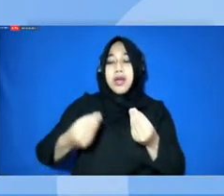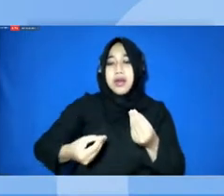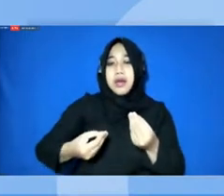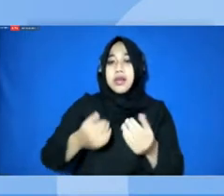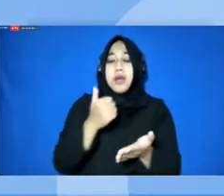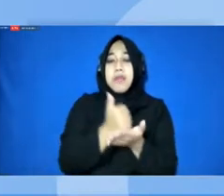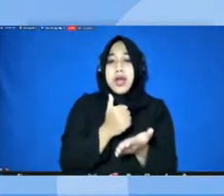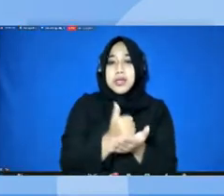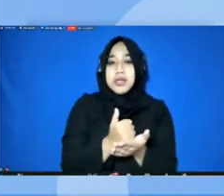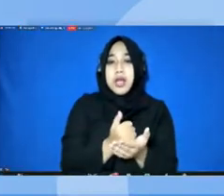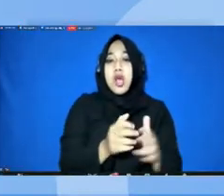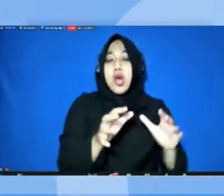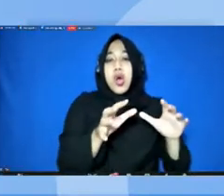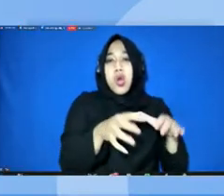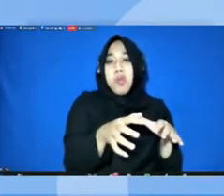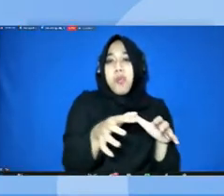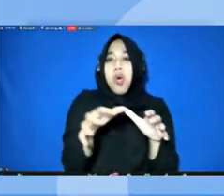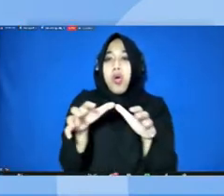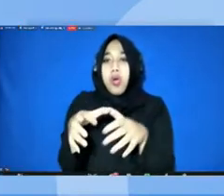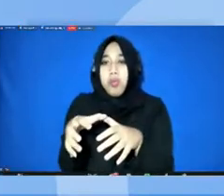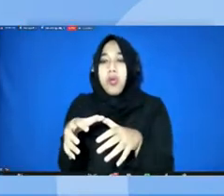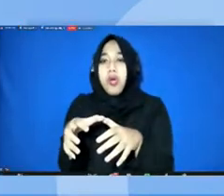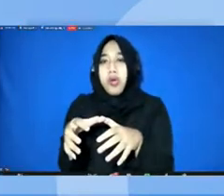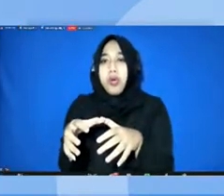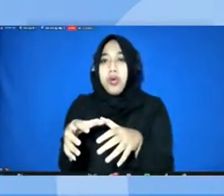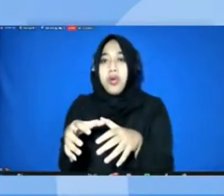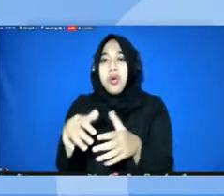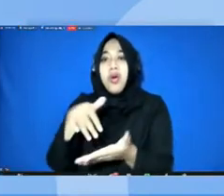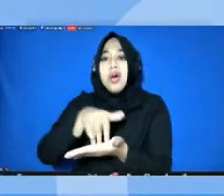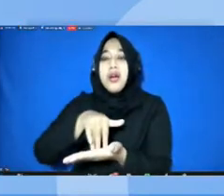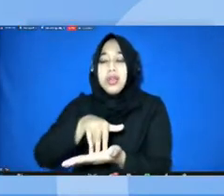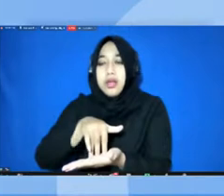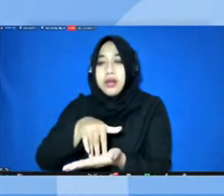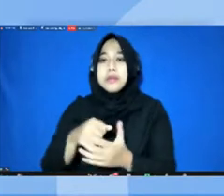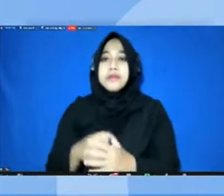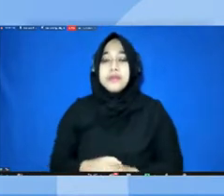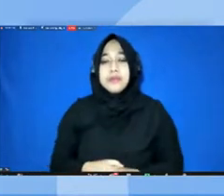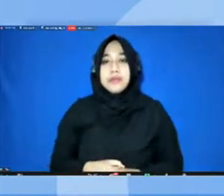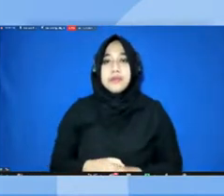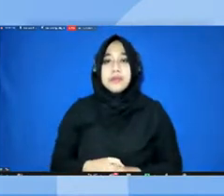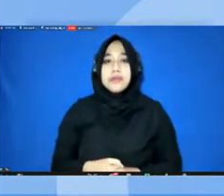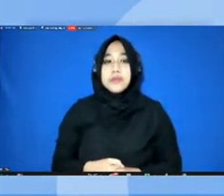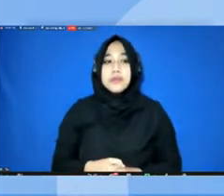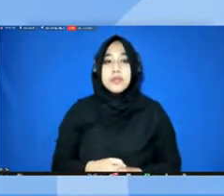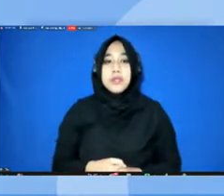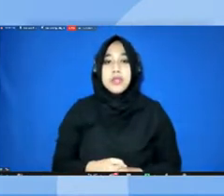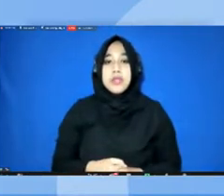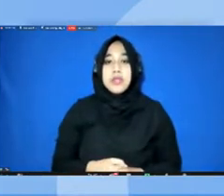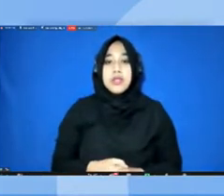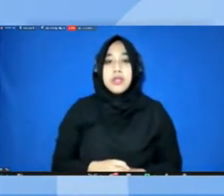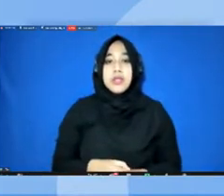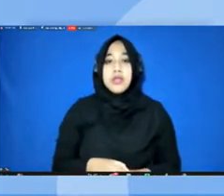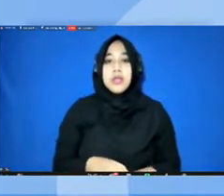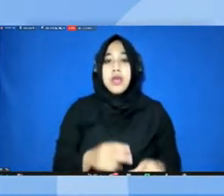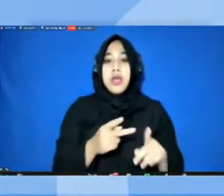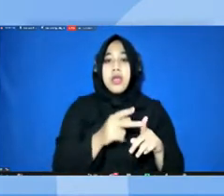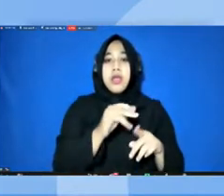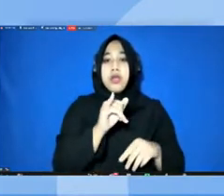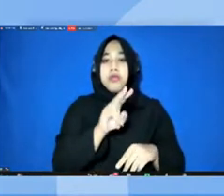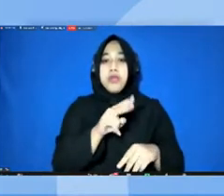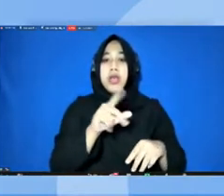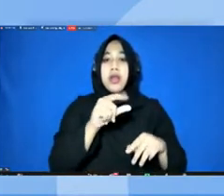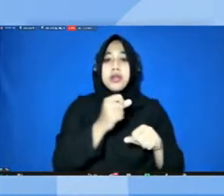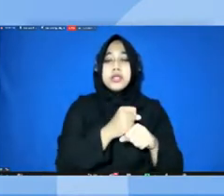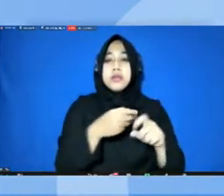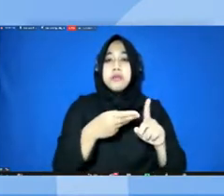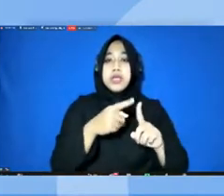dari kelompok-kelompok rentan. Orang dekat HIV, dari LGBTQ,